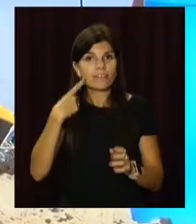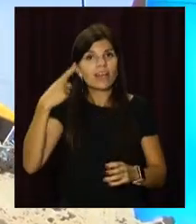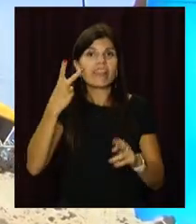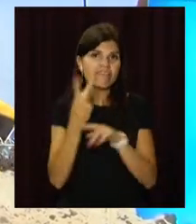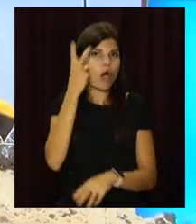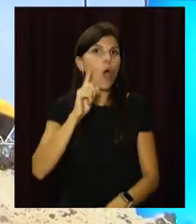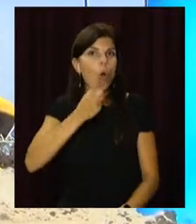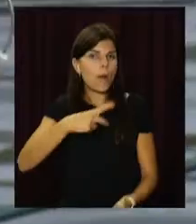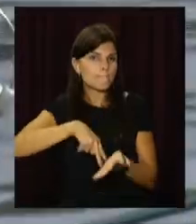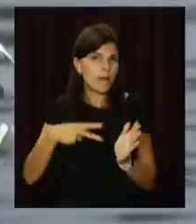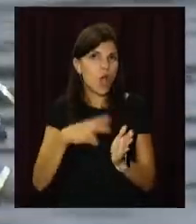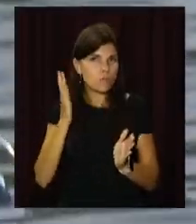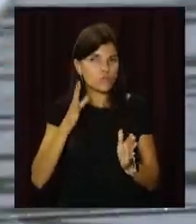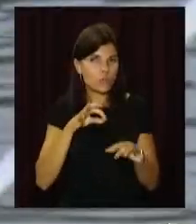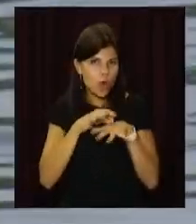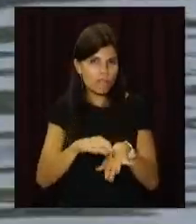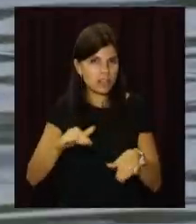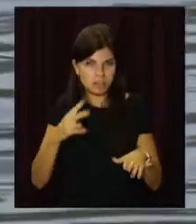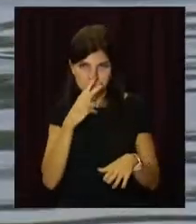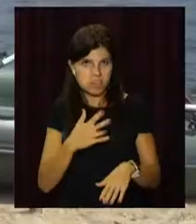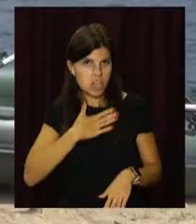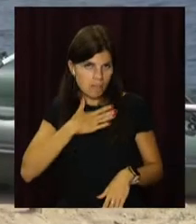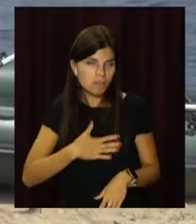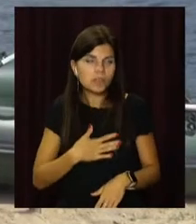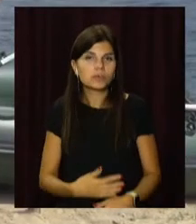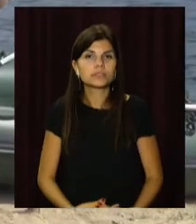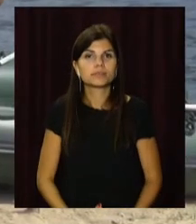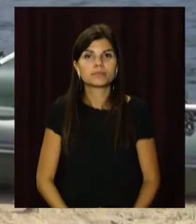фест двічі на рік. Вікторія Вахрушина, Сергій Макаров, Open News, телеканал «Відкритий».